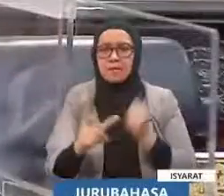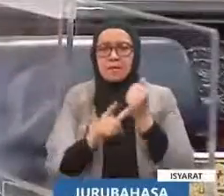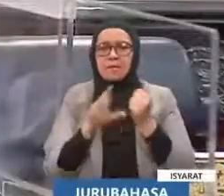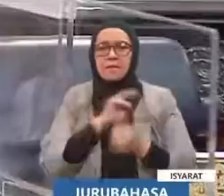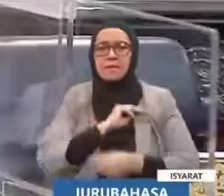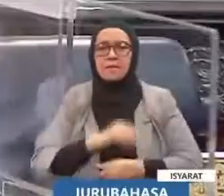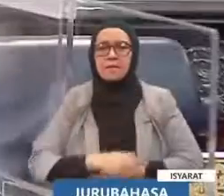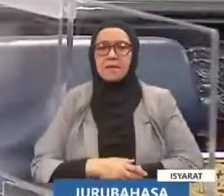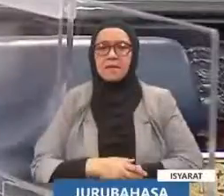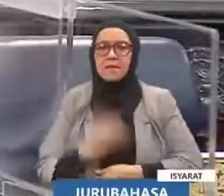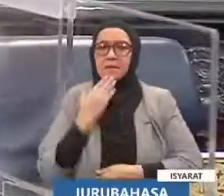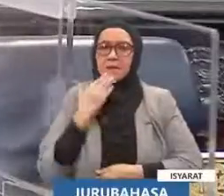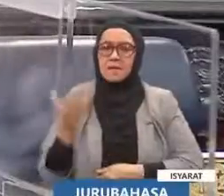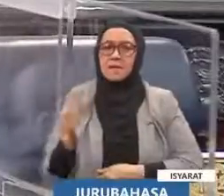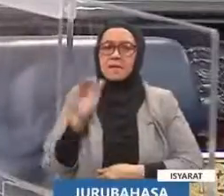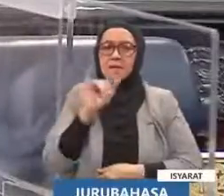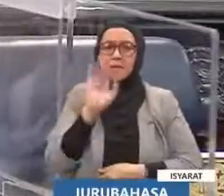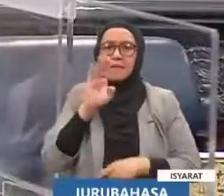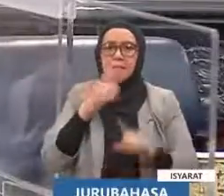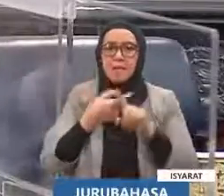Terima kasih YB daripada Raub.